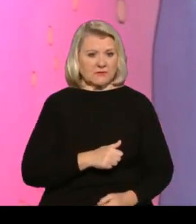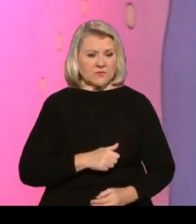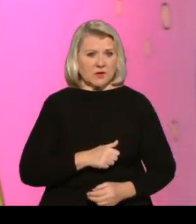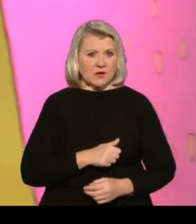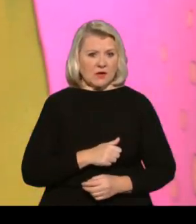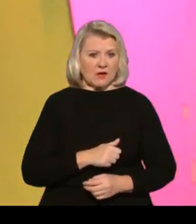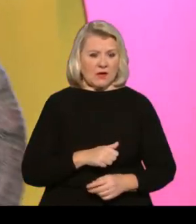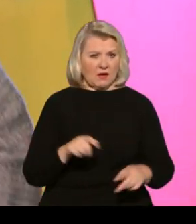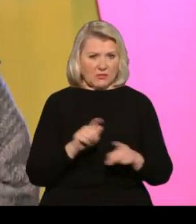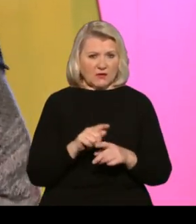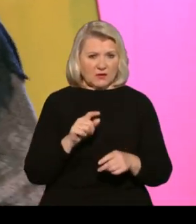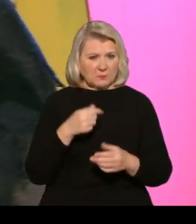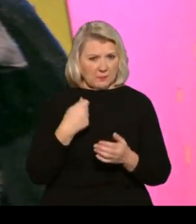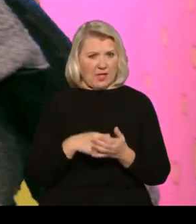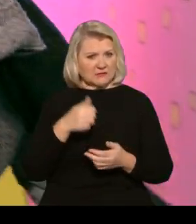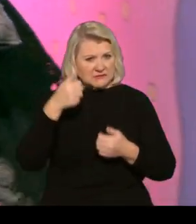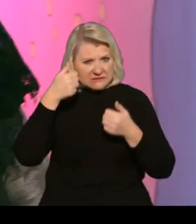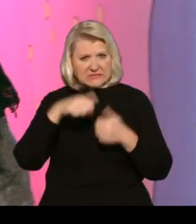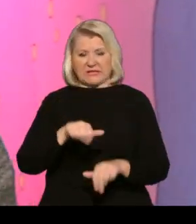A podivná.